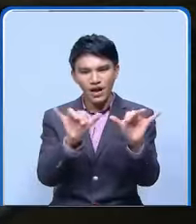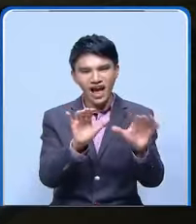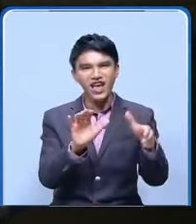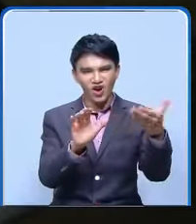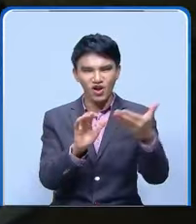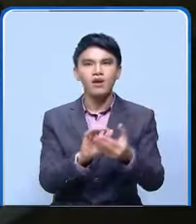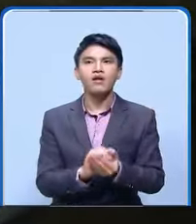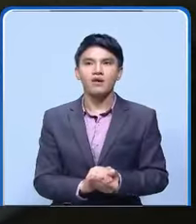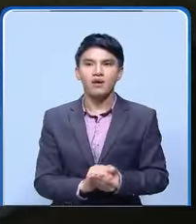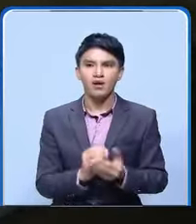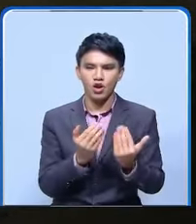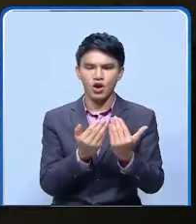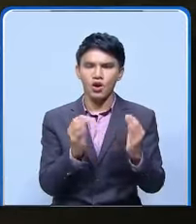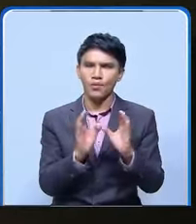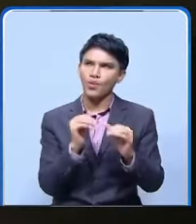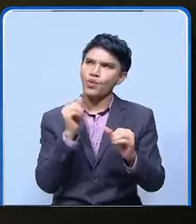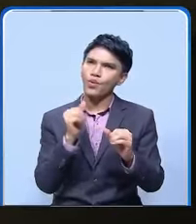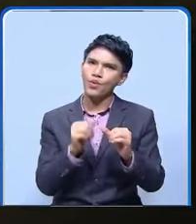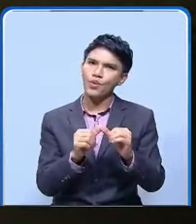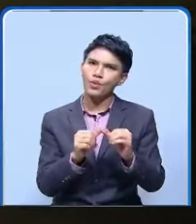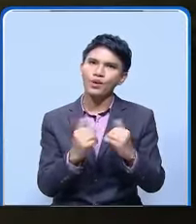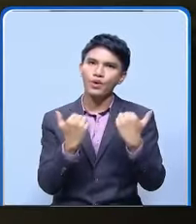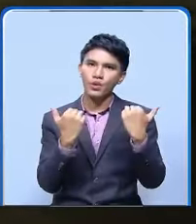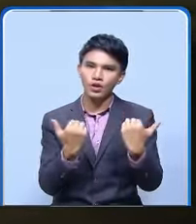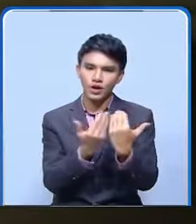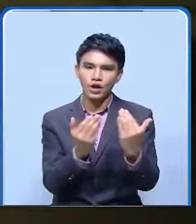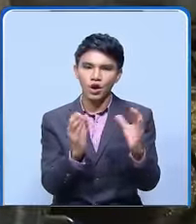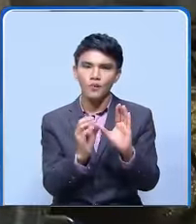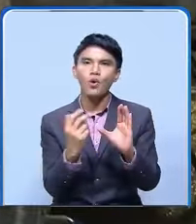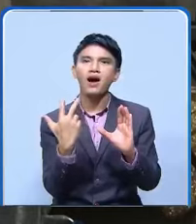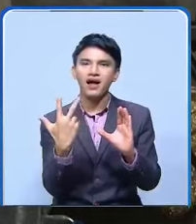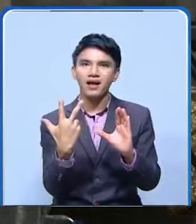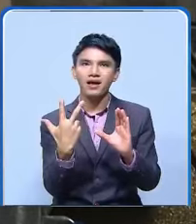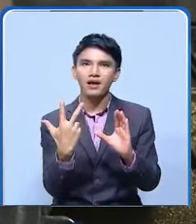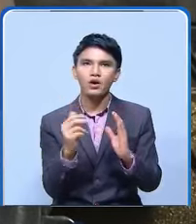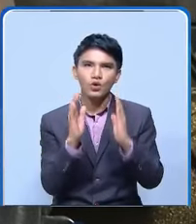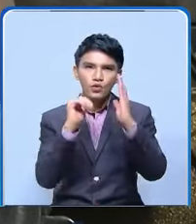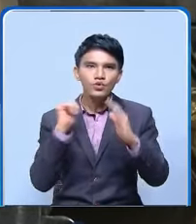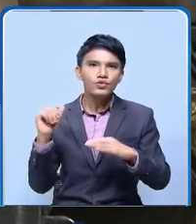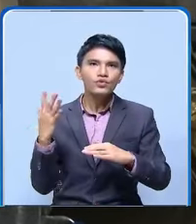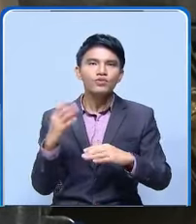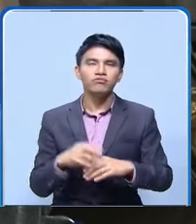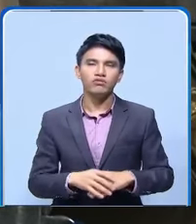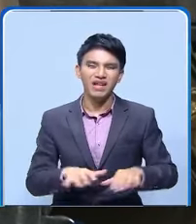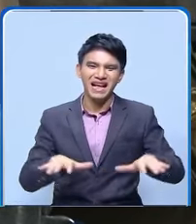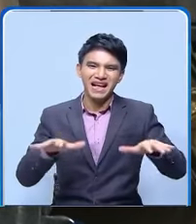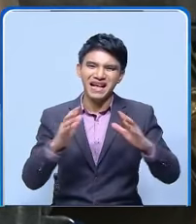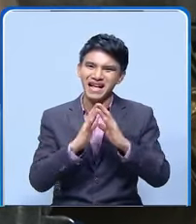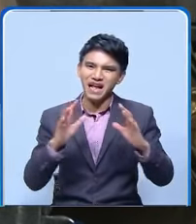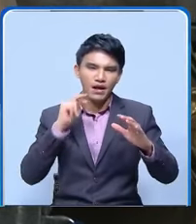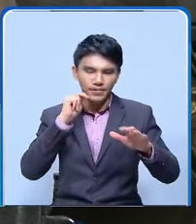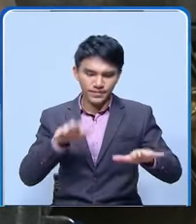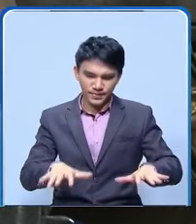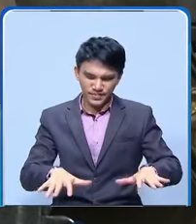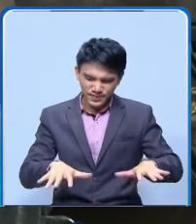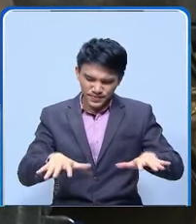จ้าม ีประมาณกี่ครอบครัวได้อย ู่เหลือ3ครอบครัวเจ้าที่ออกมา คร ับบ่มีแล้วเจ้าหนักค่ะน้ำจะขึ้นเพิ่ม